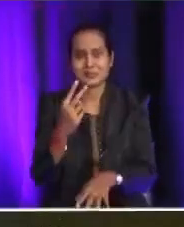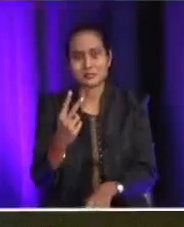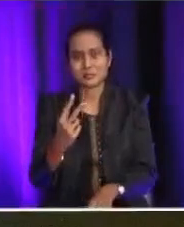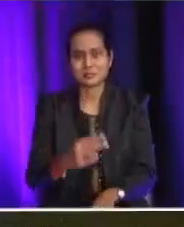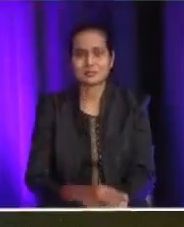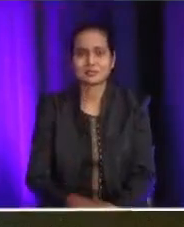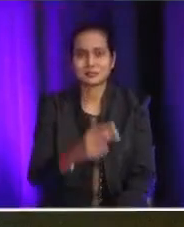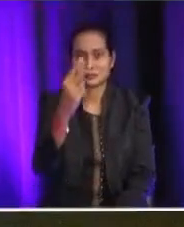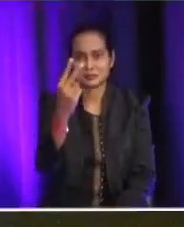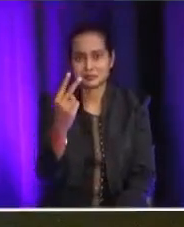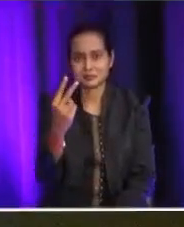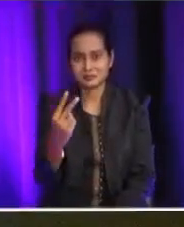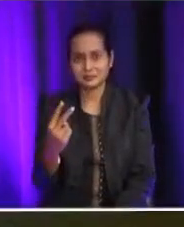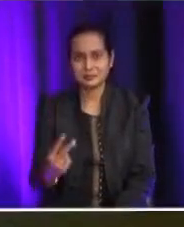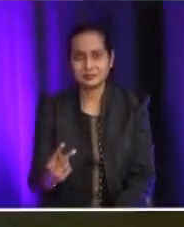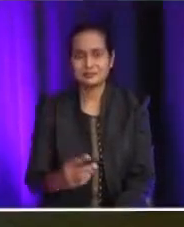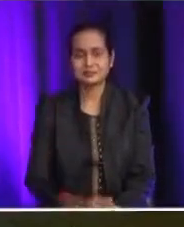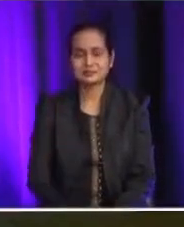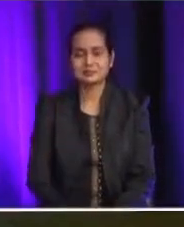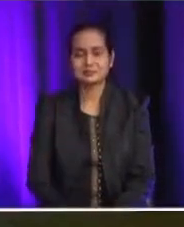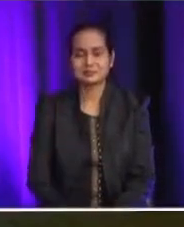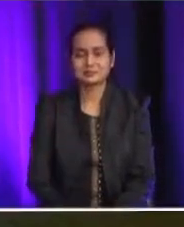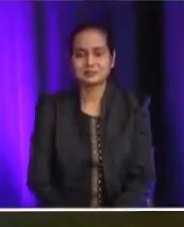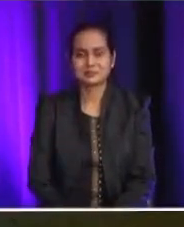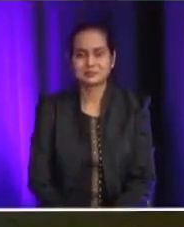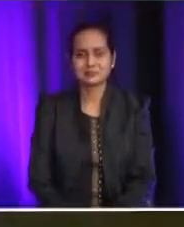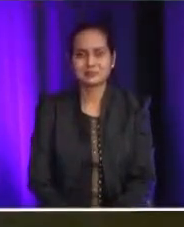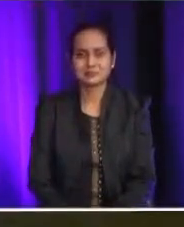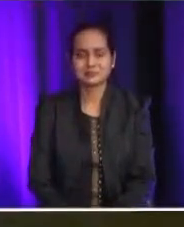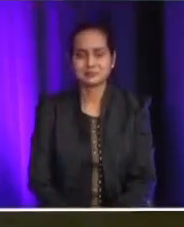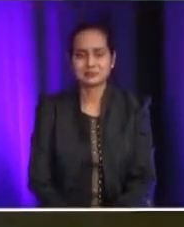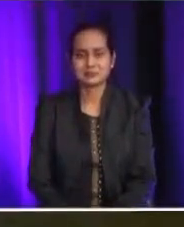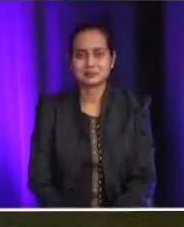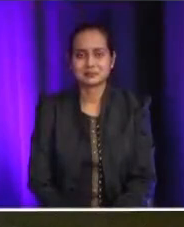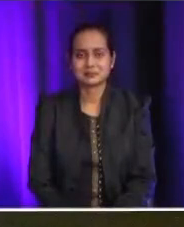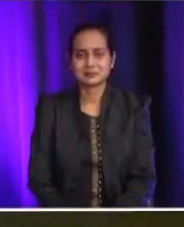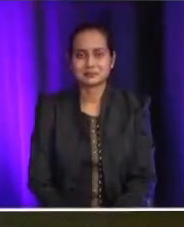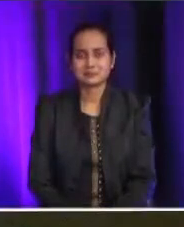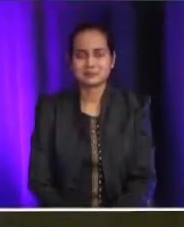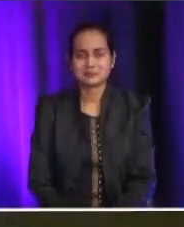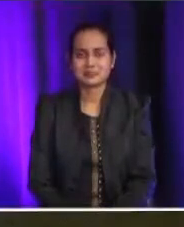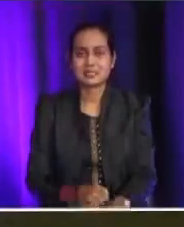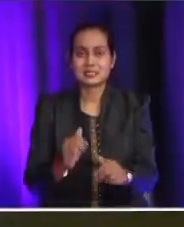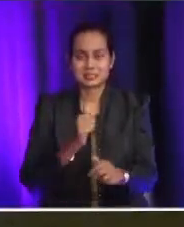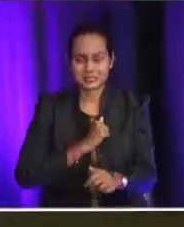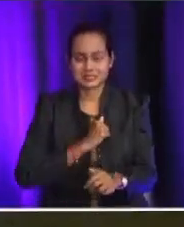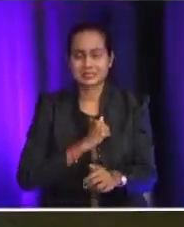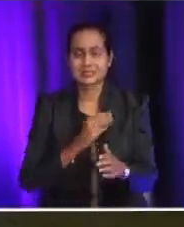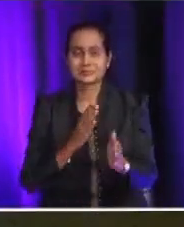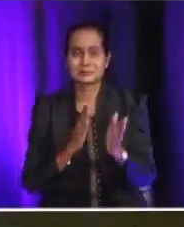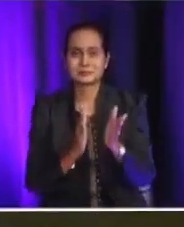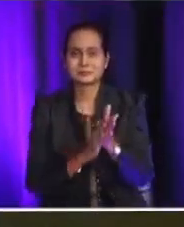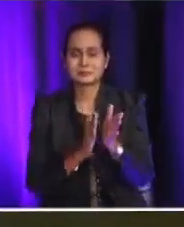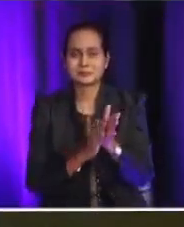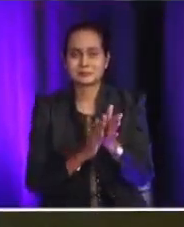untuk setiap murid. Dan juga cikgu, saya nak boleh tak berikan tepukan kepada diri anda yang di dalam talian ini, sebab